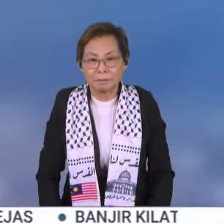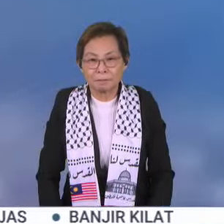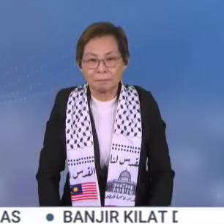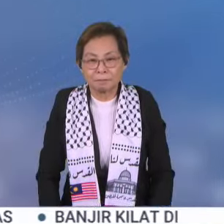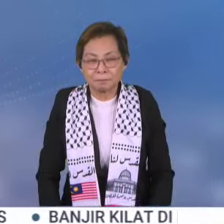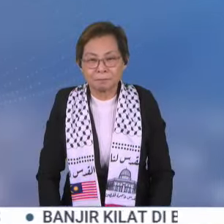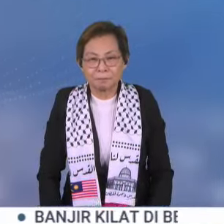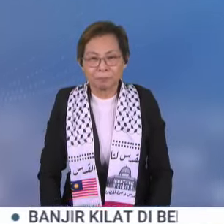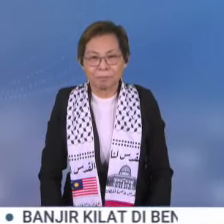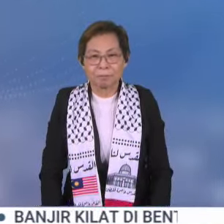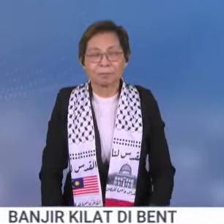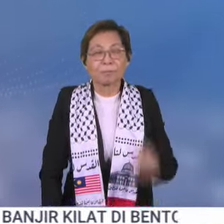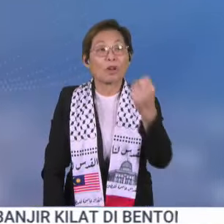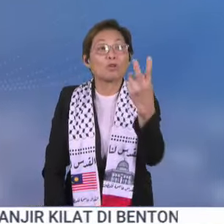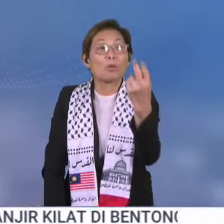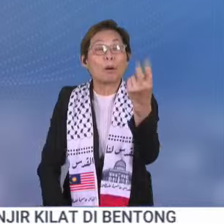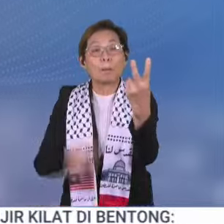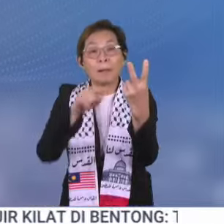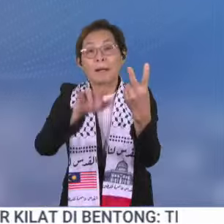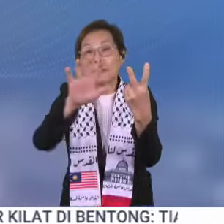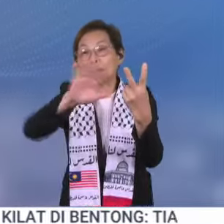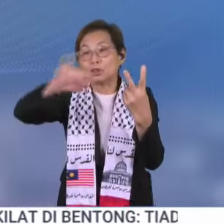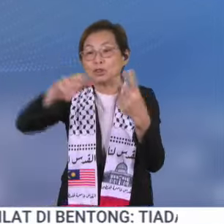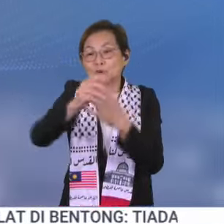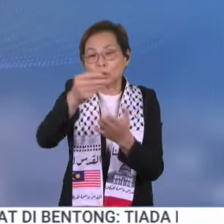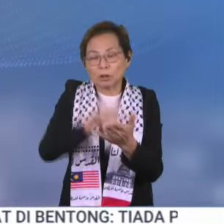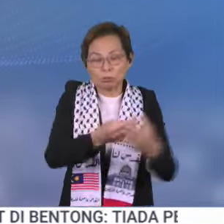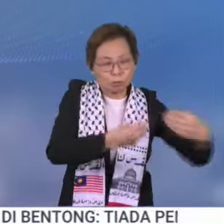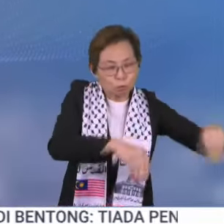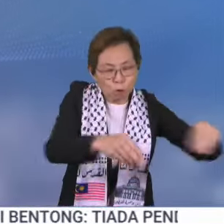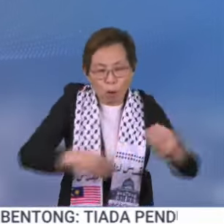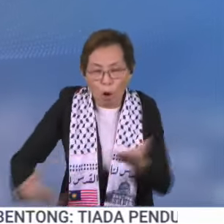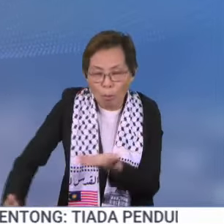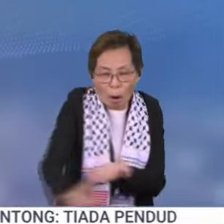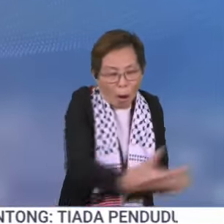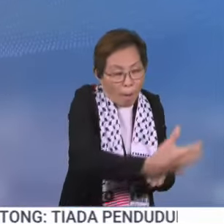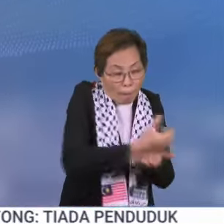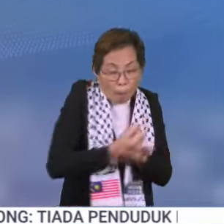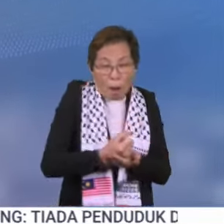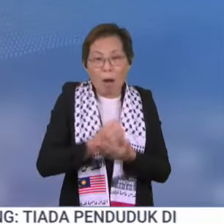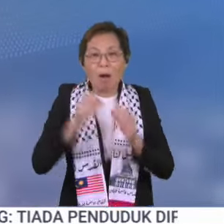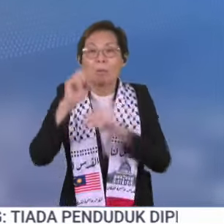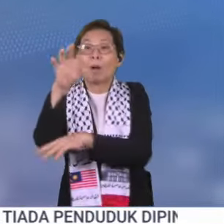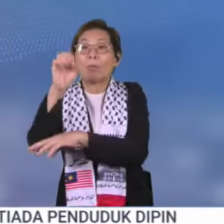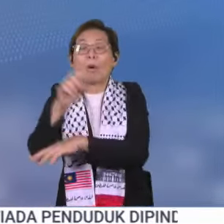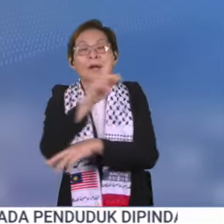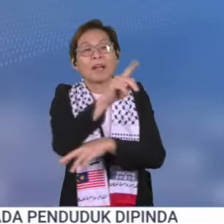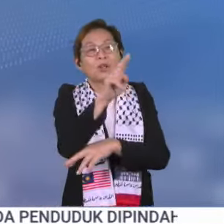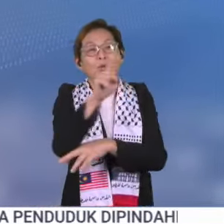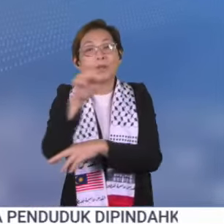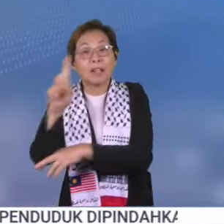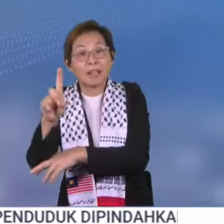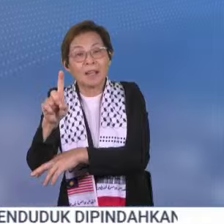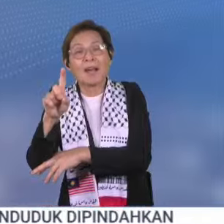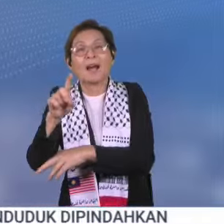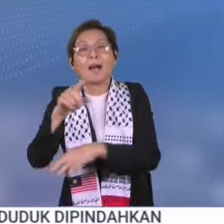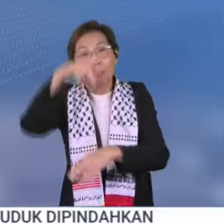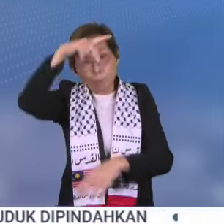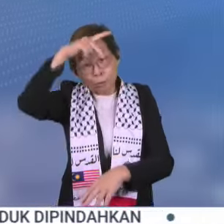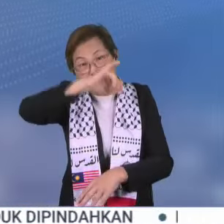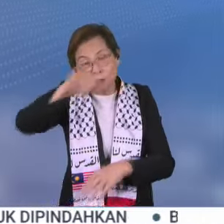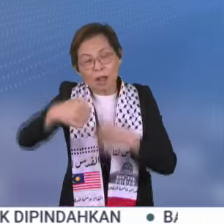berbeza sebanyak rm1.5 juta hasil jualan berjaya dicapai karnival Usahawan Desa KUD at